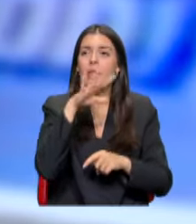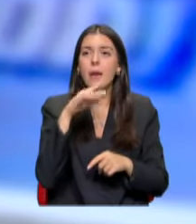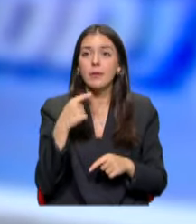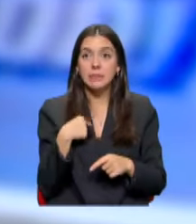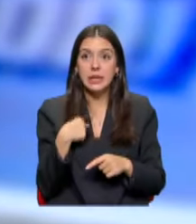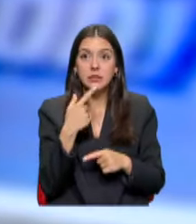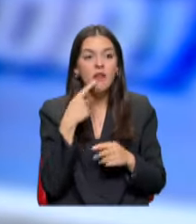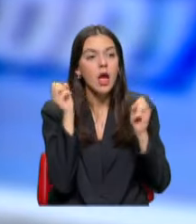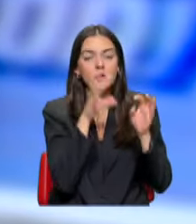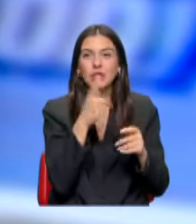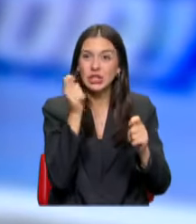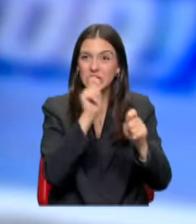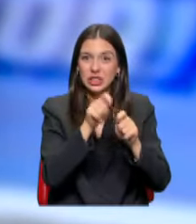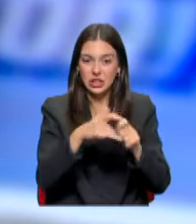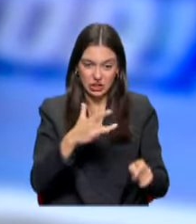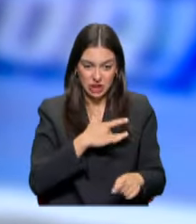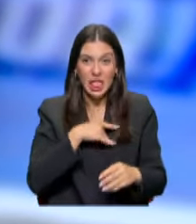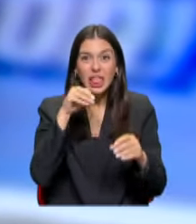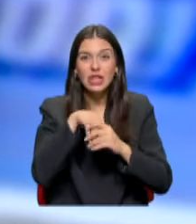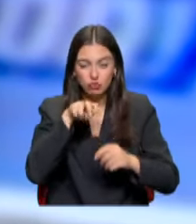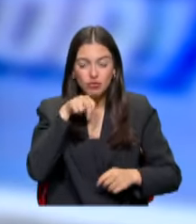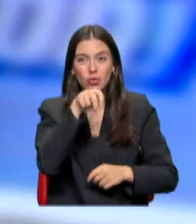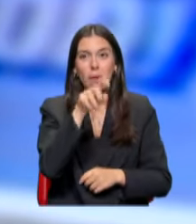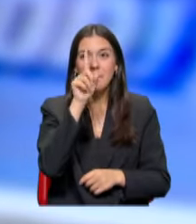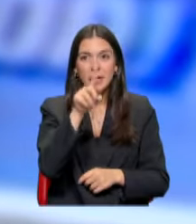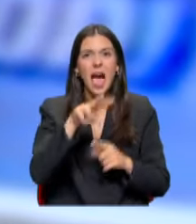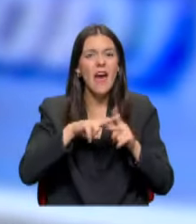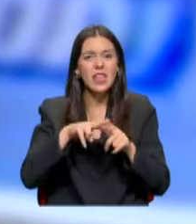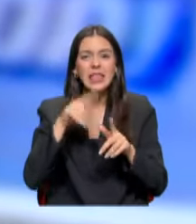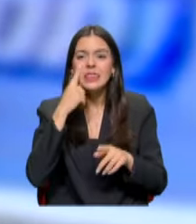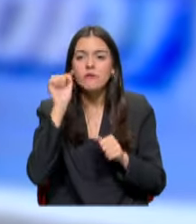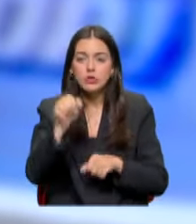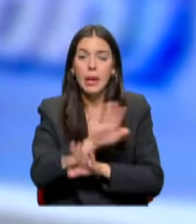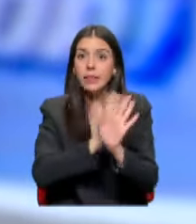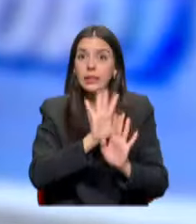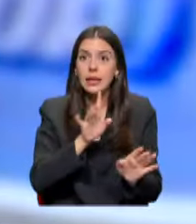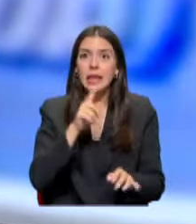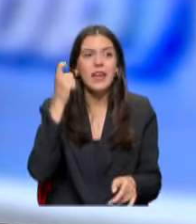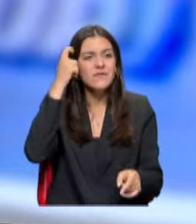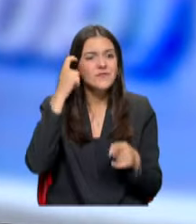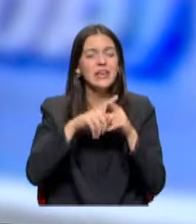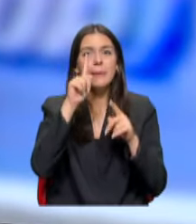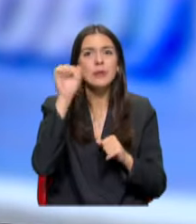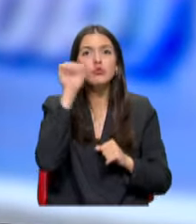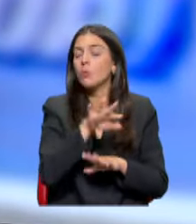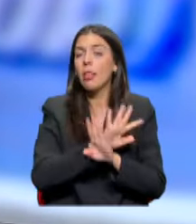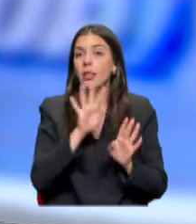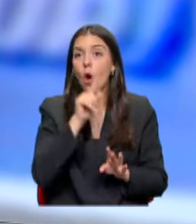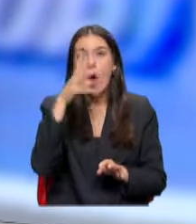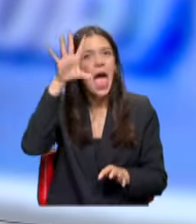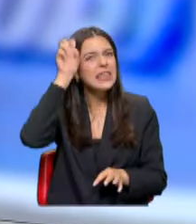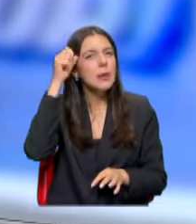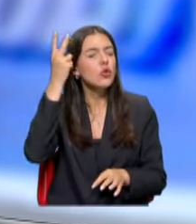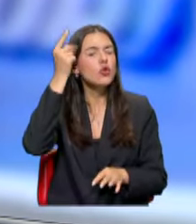Saldırıyormuşuz efendim. İşçiler canı için yürüyorlar. Bakın bir anarşistlik falan böyle bir ideolojik bir saplantı içinde değiller. O ezberinizi